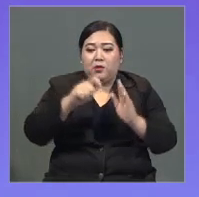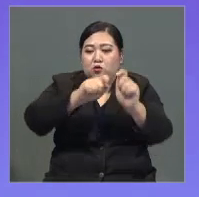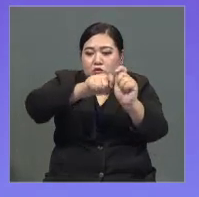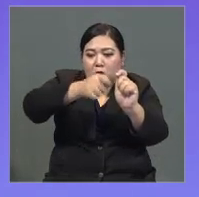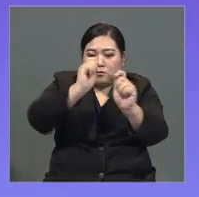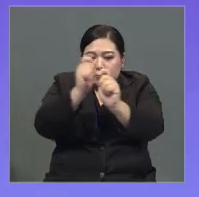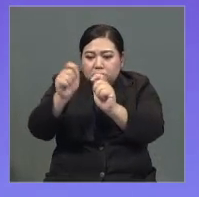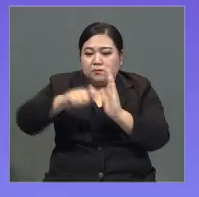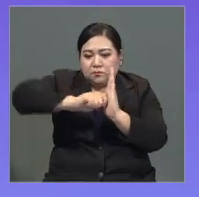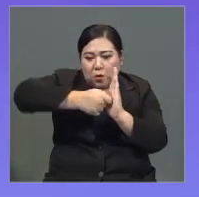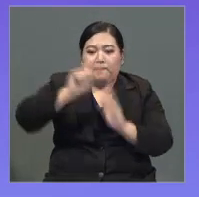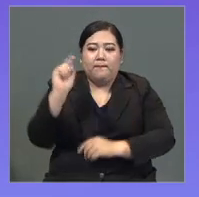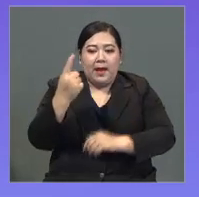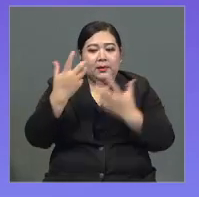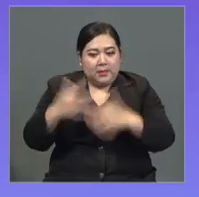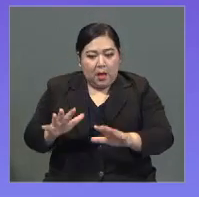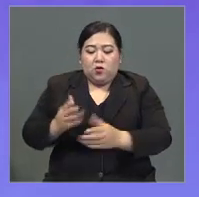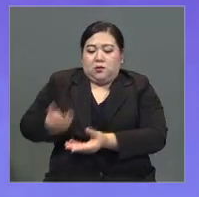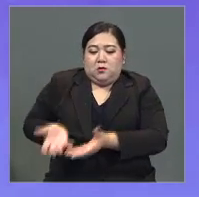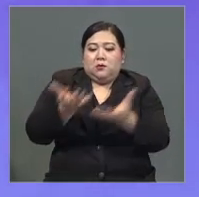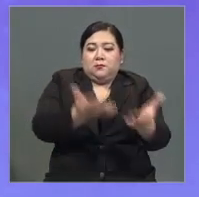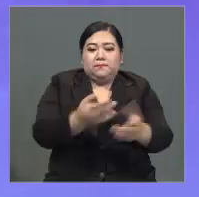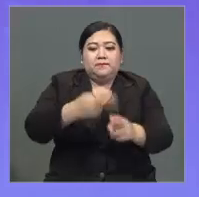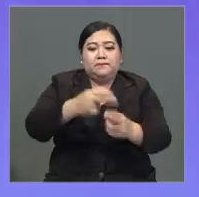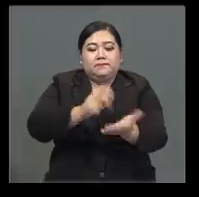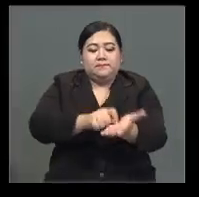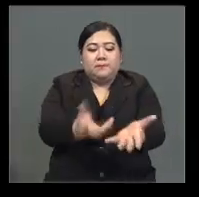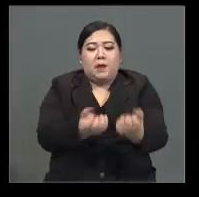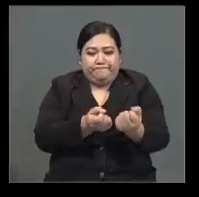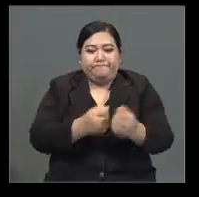อนะครับก็เป็นอีกหนึ่งสถานที่นะครับที่ได้รับผลกระทบจากฝนตกหนักเมื่อคืน